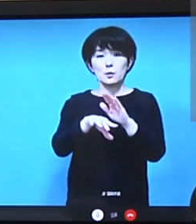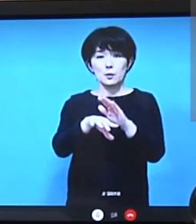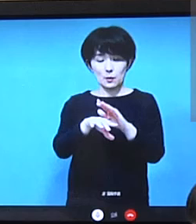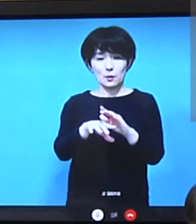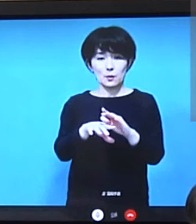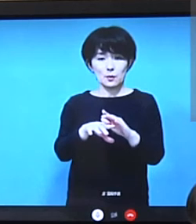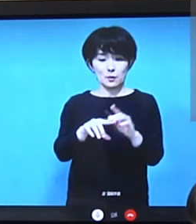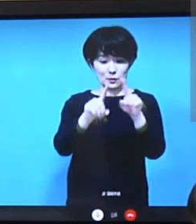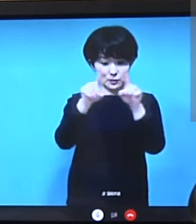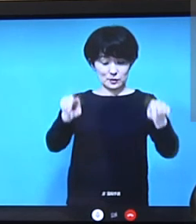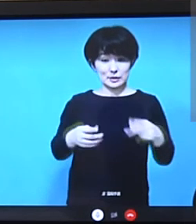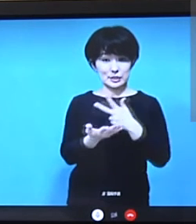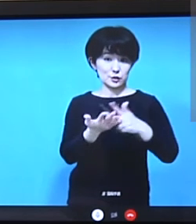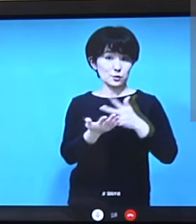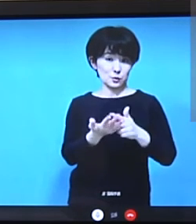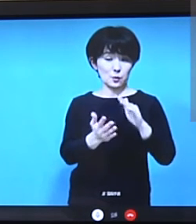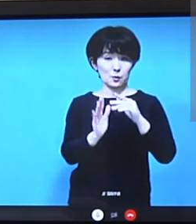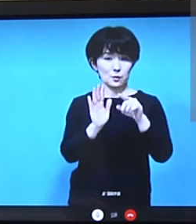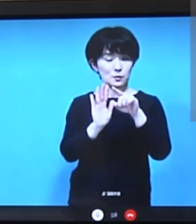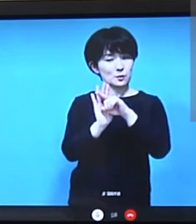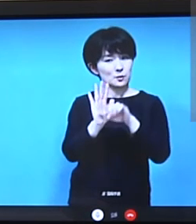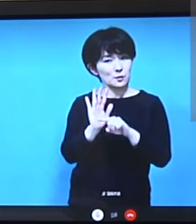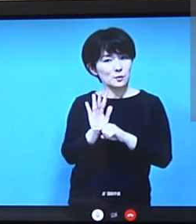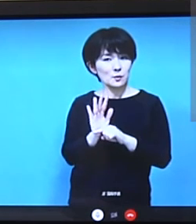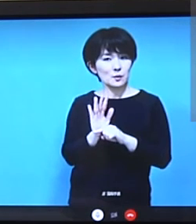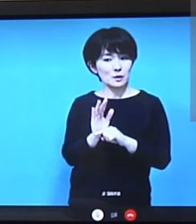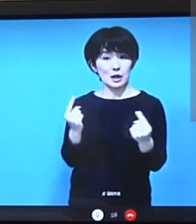か意味があるんですか。